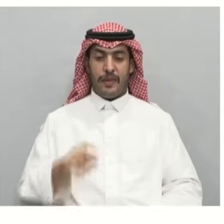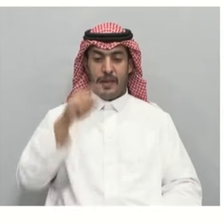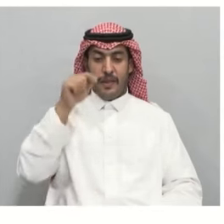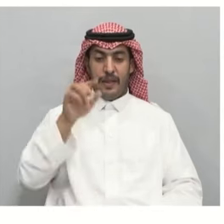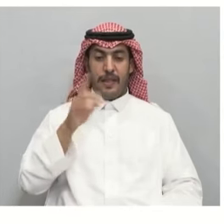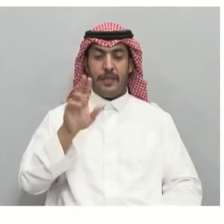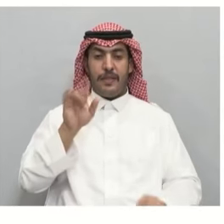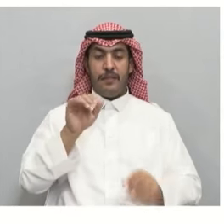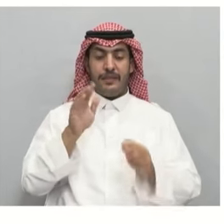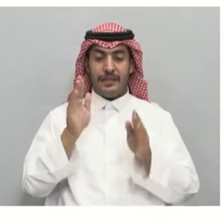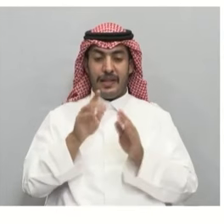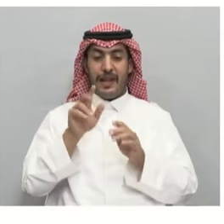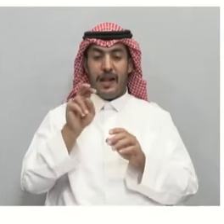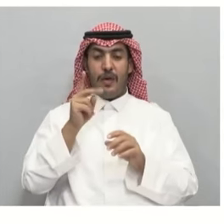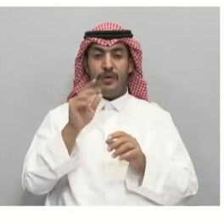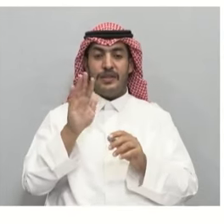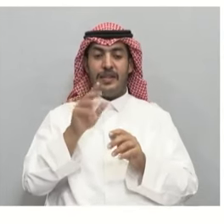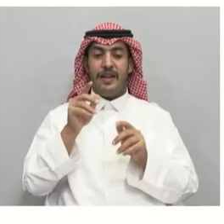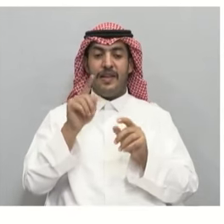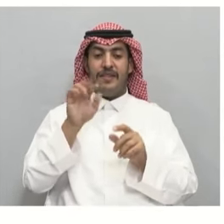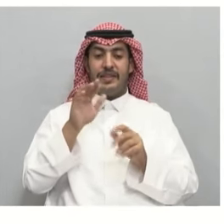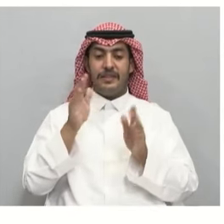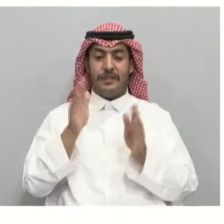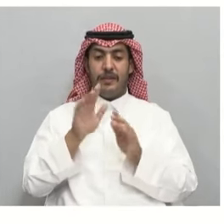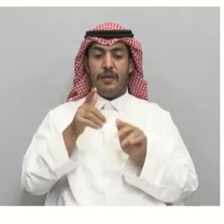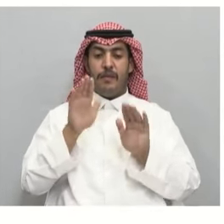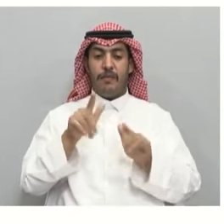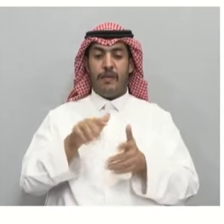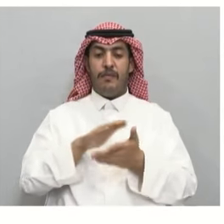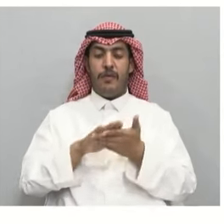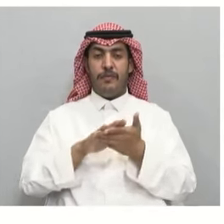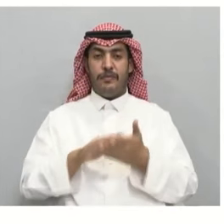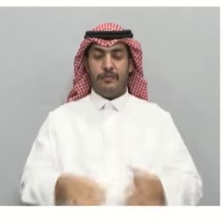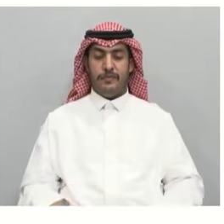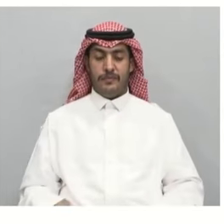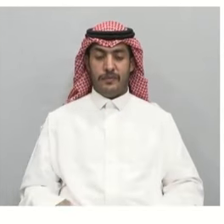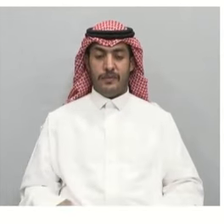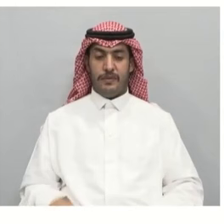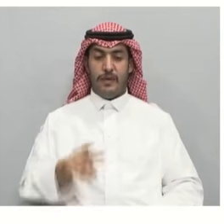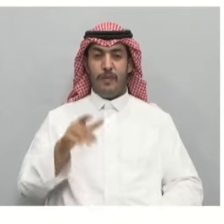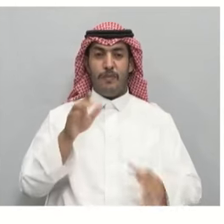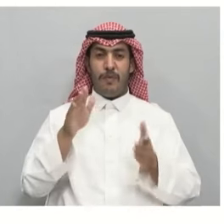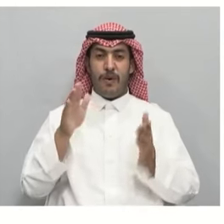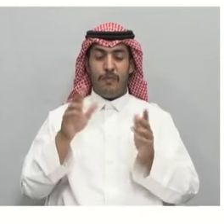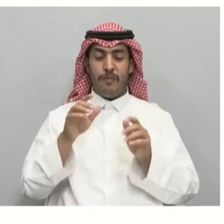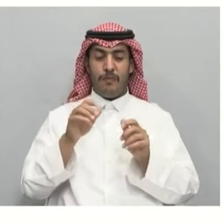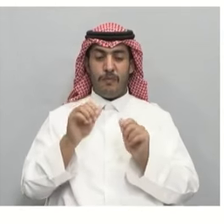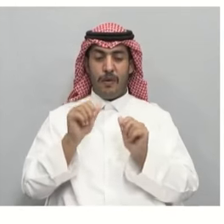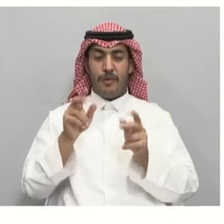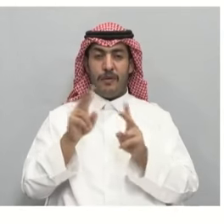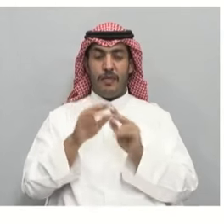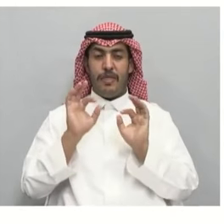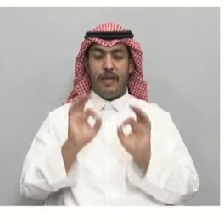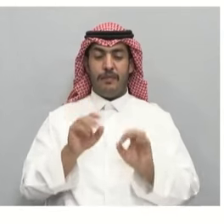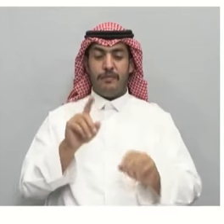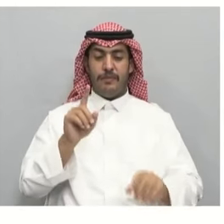تصغير قطر سلك فلزي فكيف تغير من طوله للابقاء على مقاومه الكه هو يبغى ان المقاومه الكهربائيه تكون ثابته